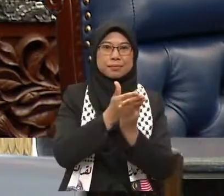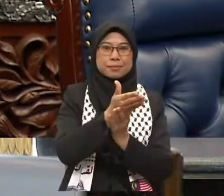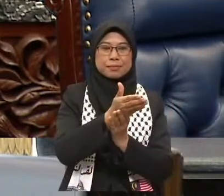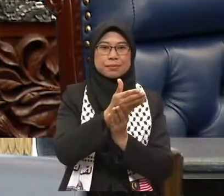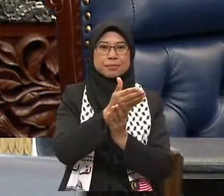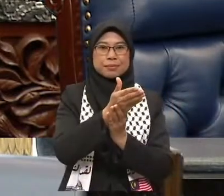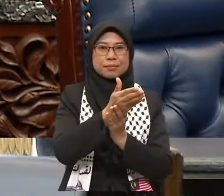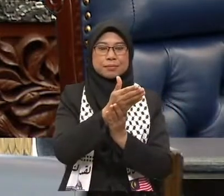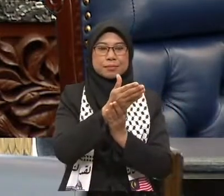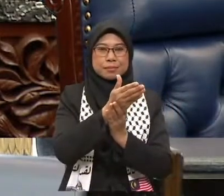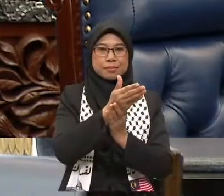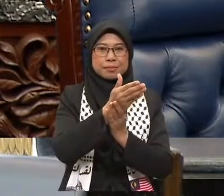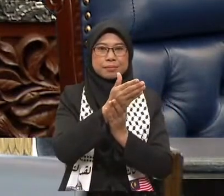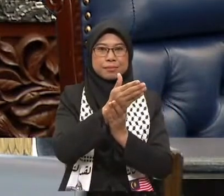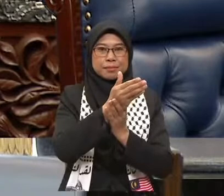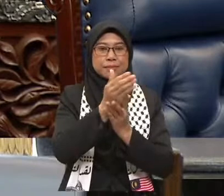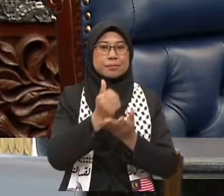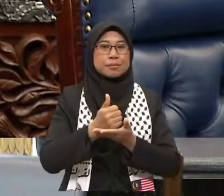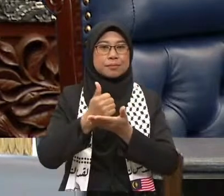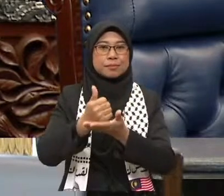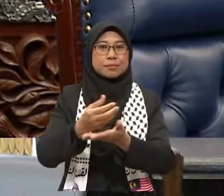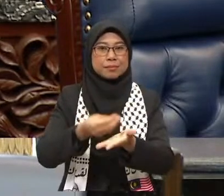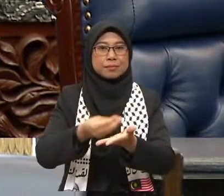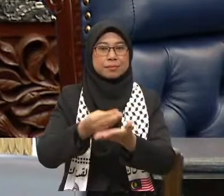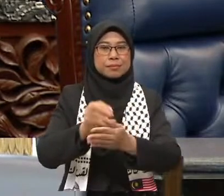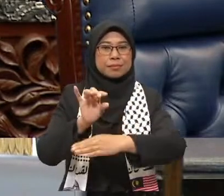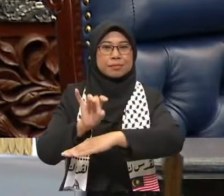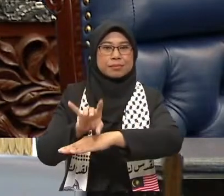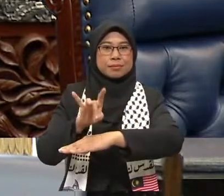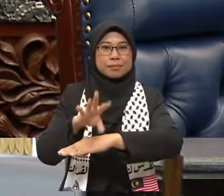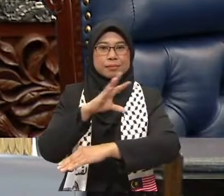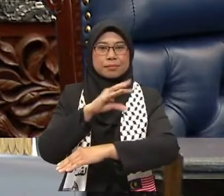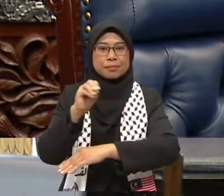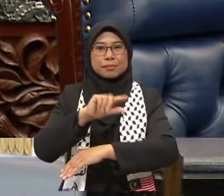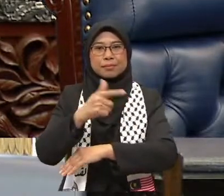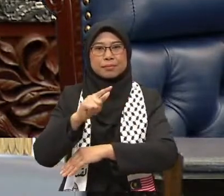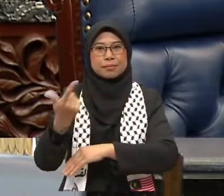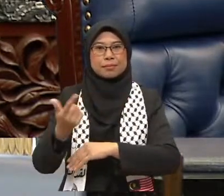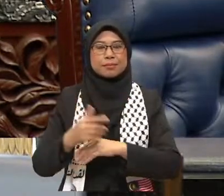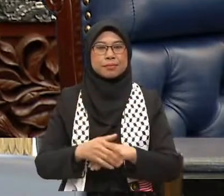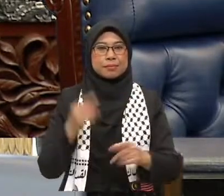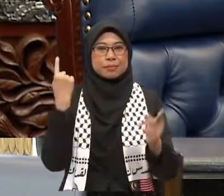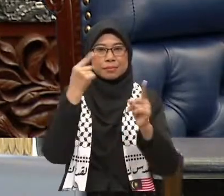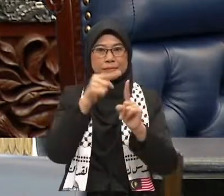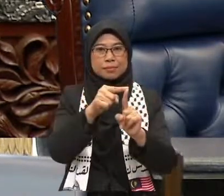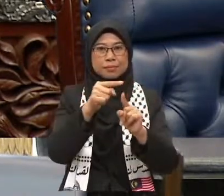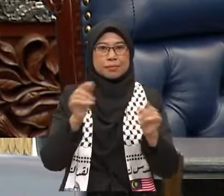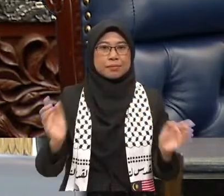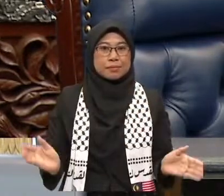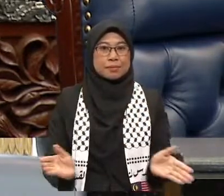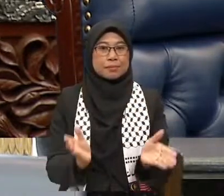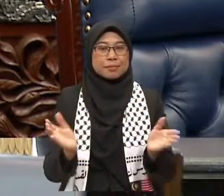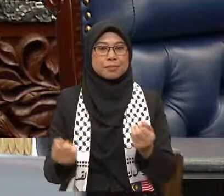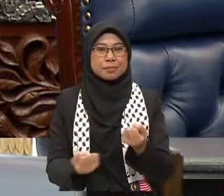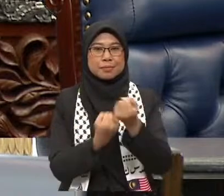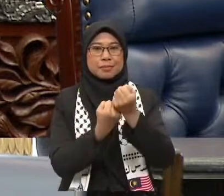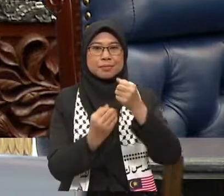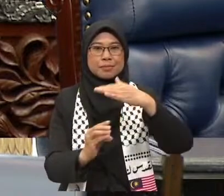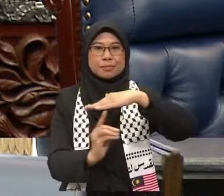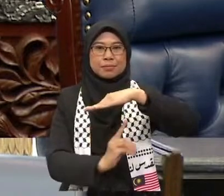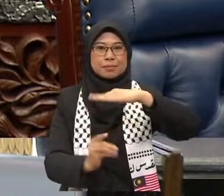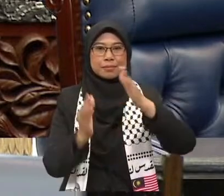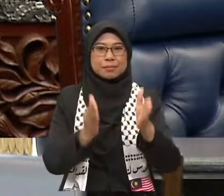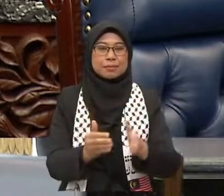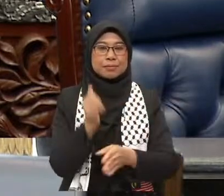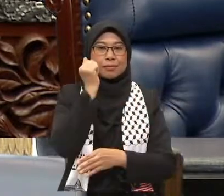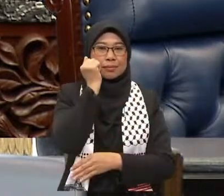penyaluran bantuan kewangan khidmat nasihat dan sebagainya ia bertujuan memupuk dan menyokong dasar warga